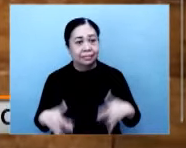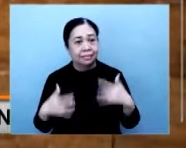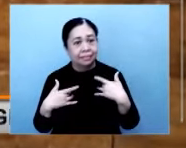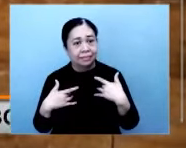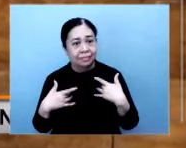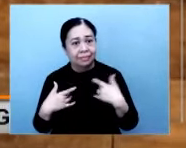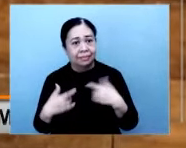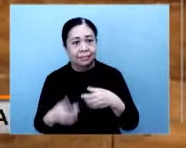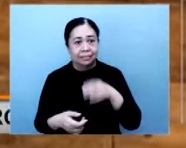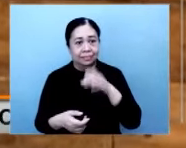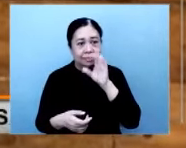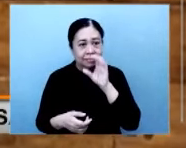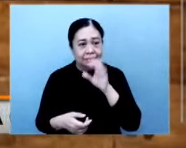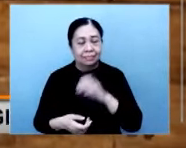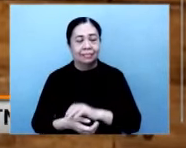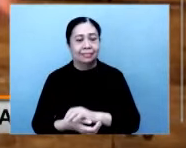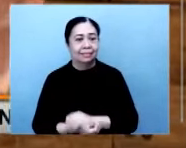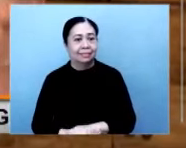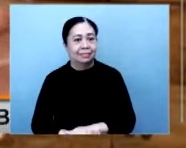ng